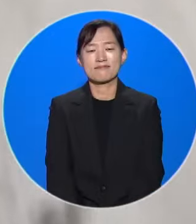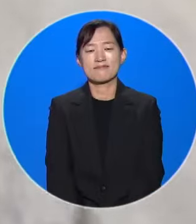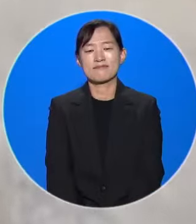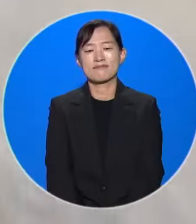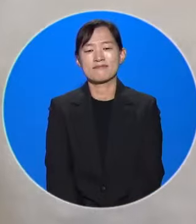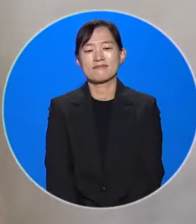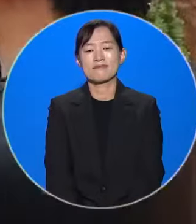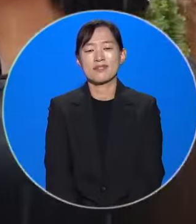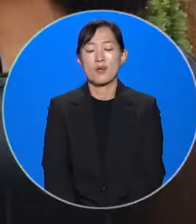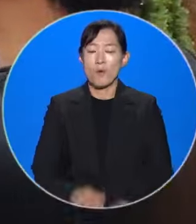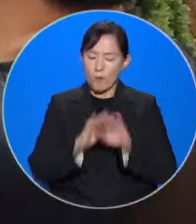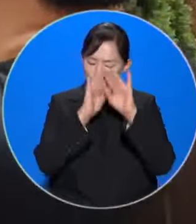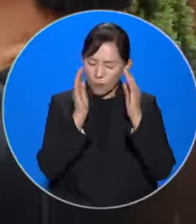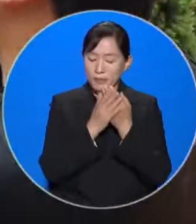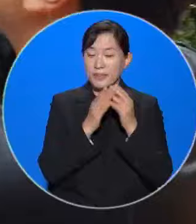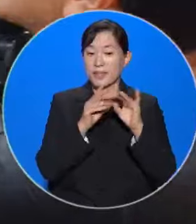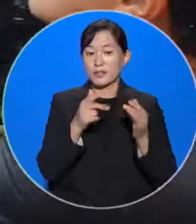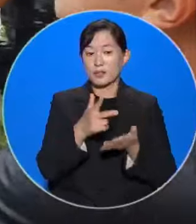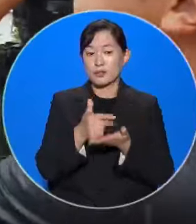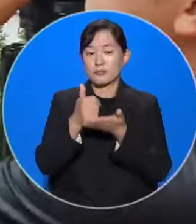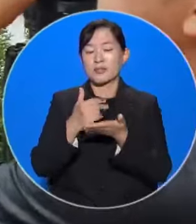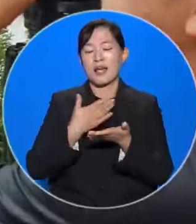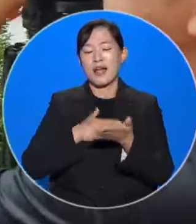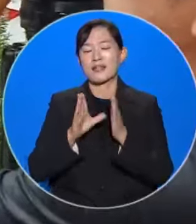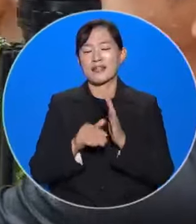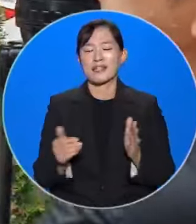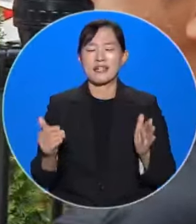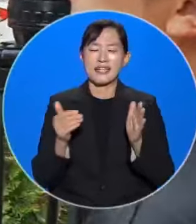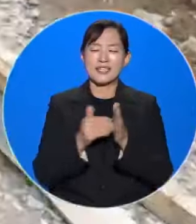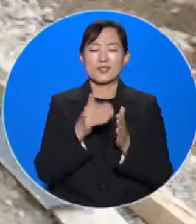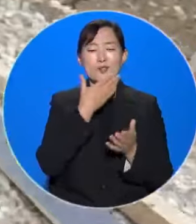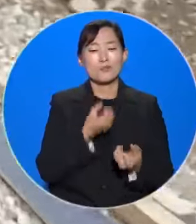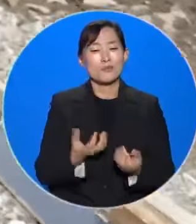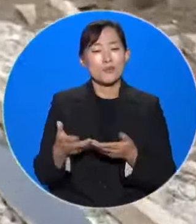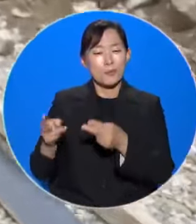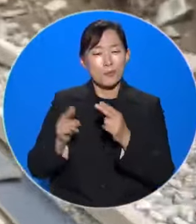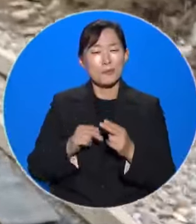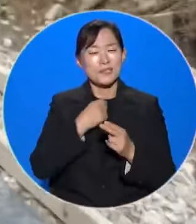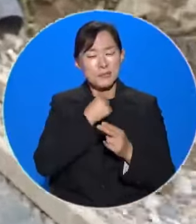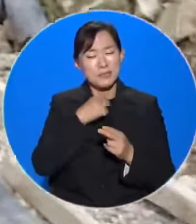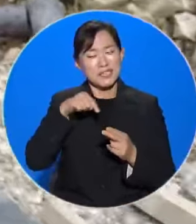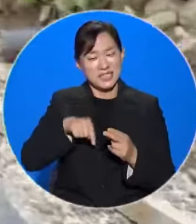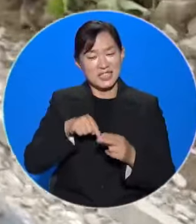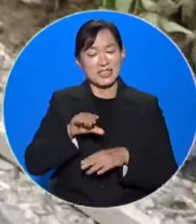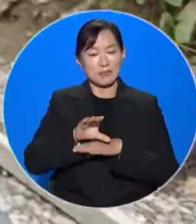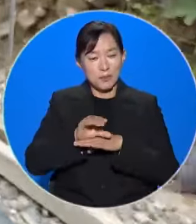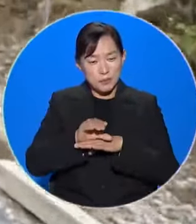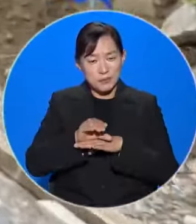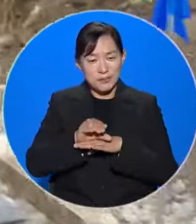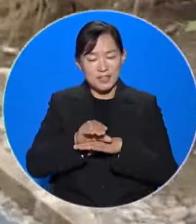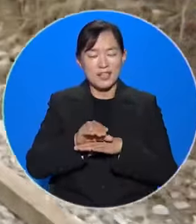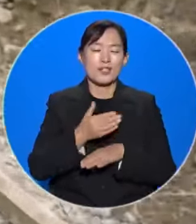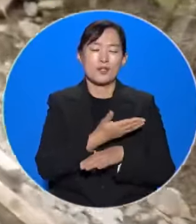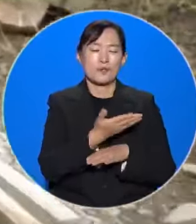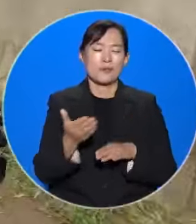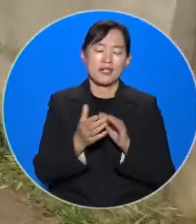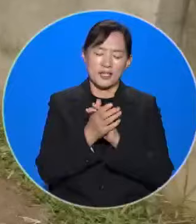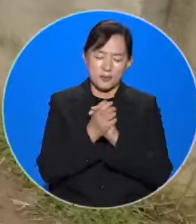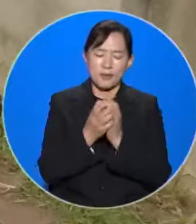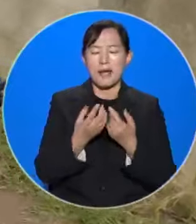상황인데요. 온 땅이 주님을 알 때까지 축복의 통로가 되고자 하는 굿TV의 걸음에 여러분이